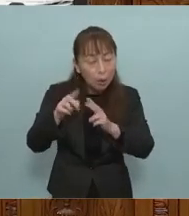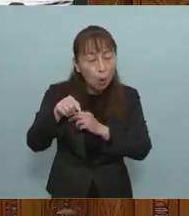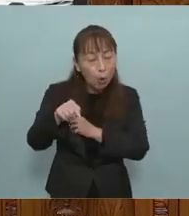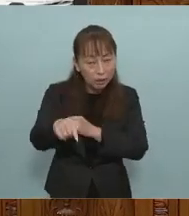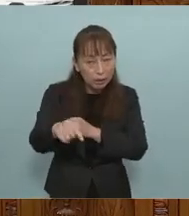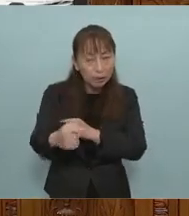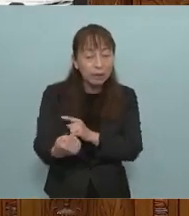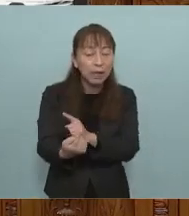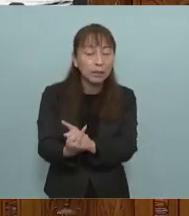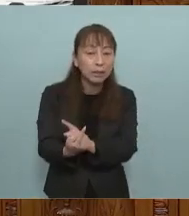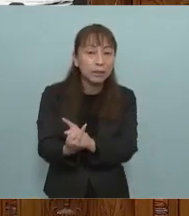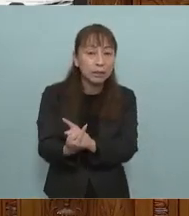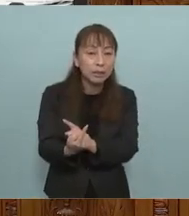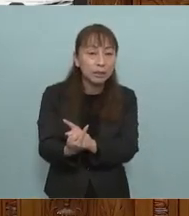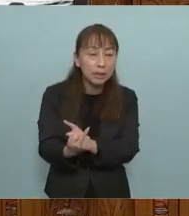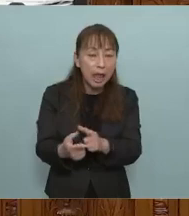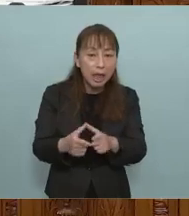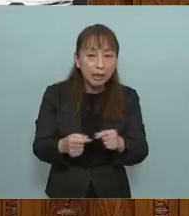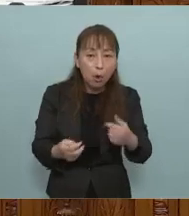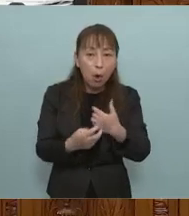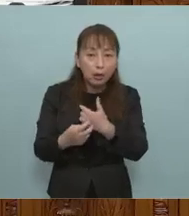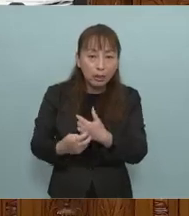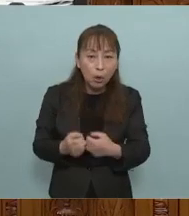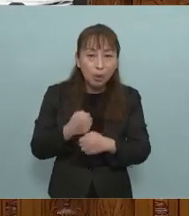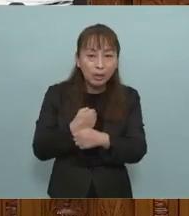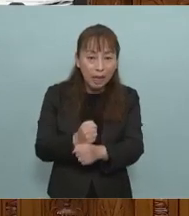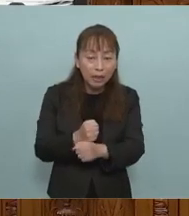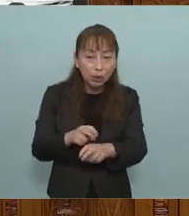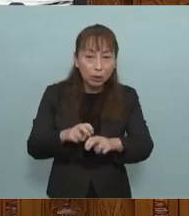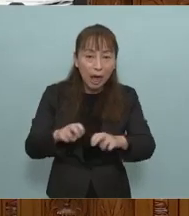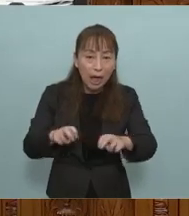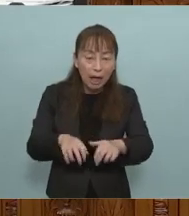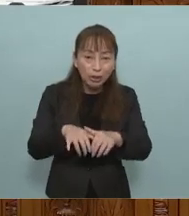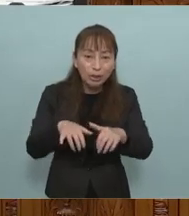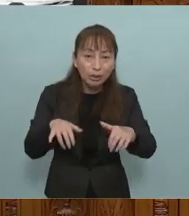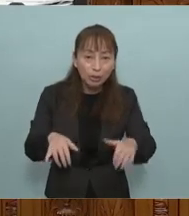し日本医療研究開発機構